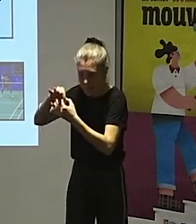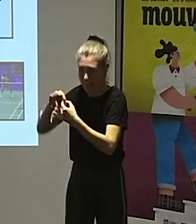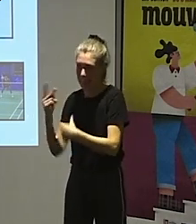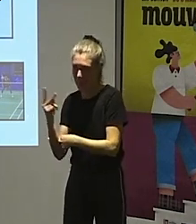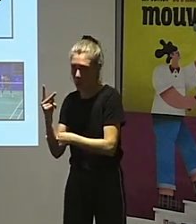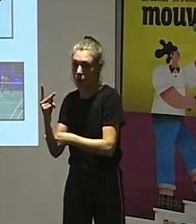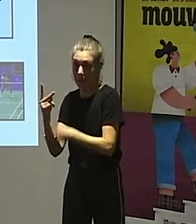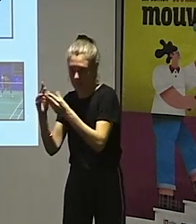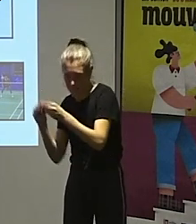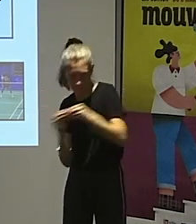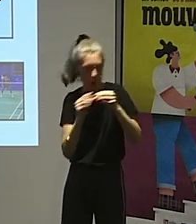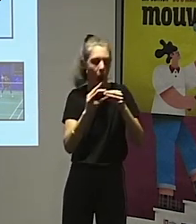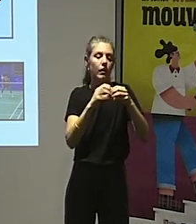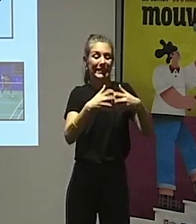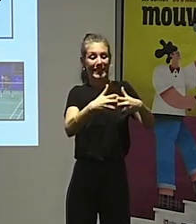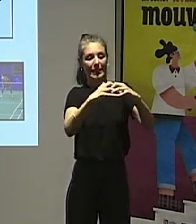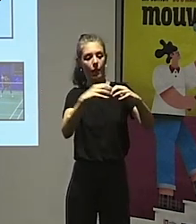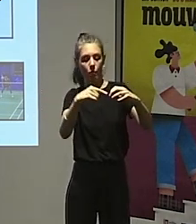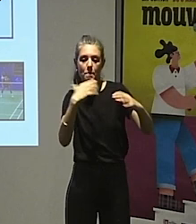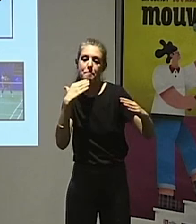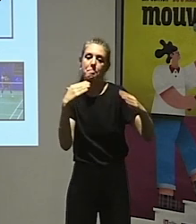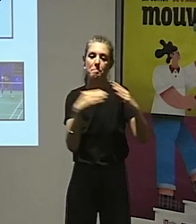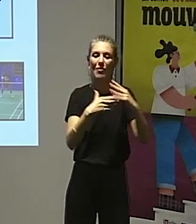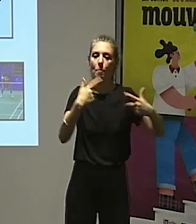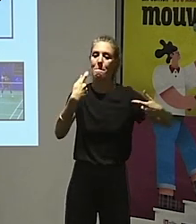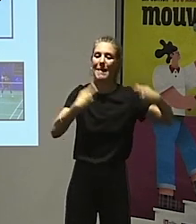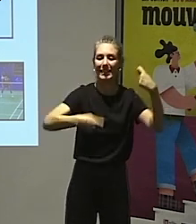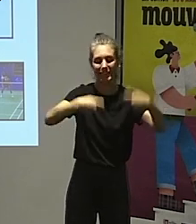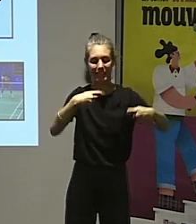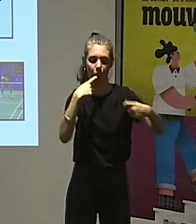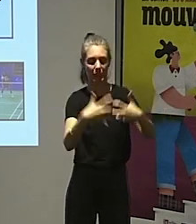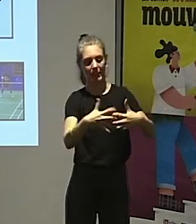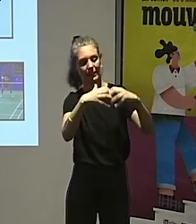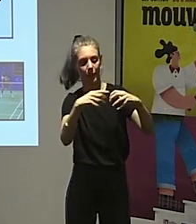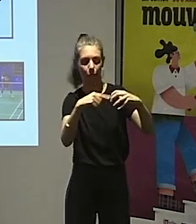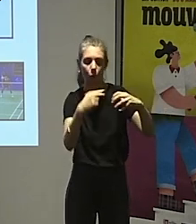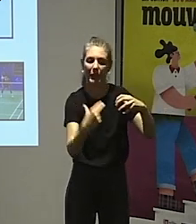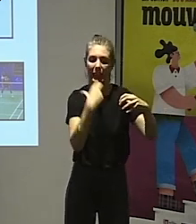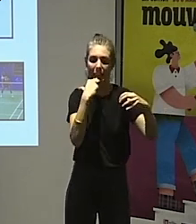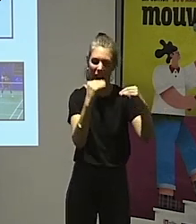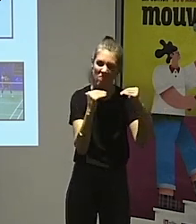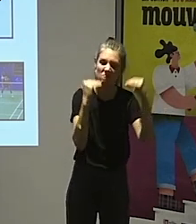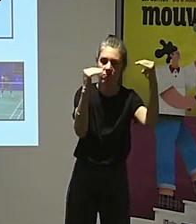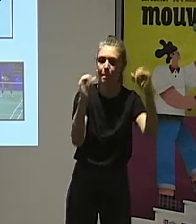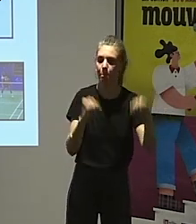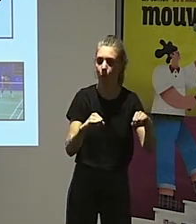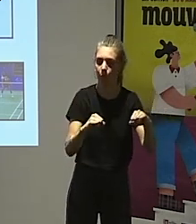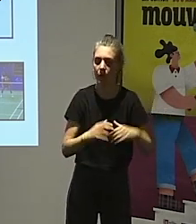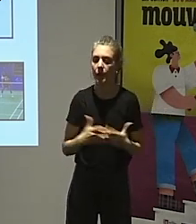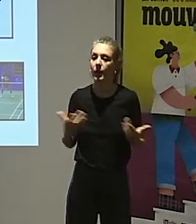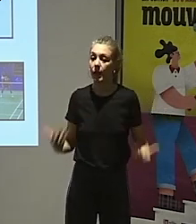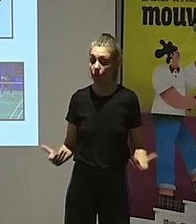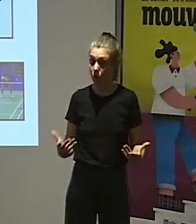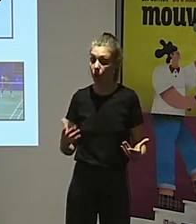va augmenter encore plus la plasticité cérébrale et améliorer les fonctions cognitives. Le mécanisme postulé derrière tout